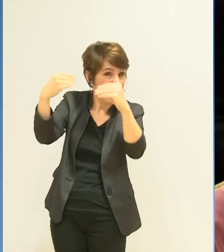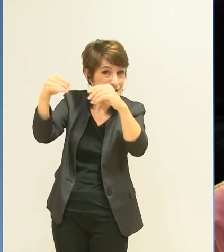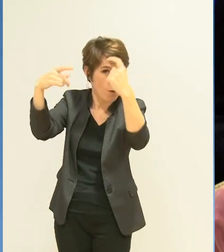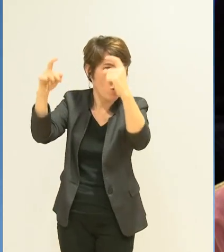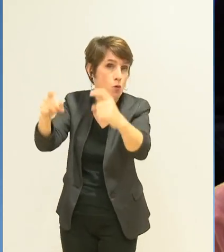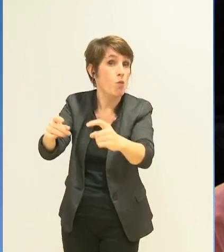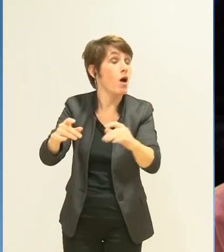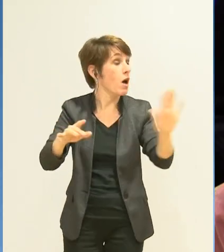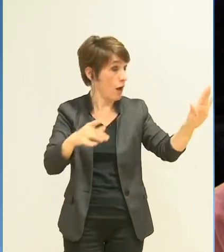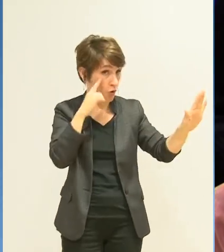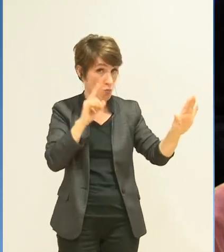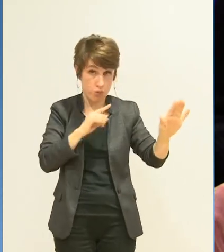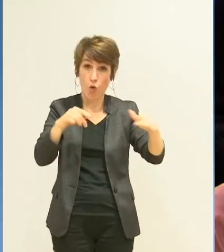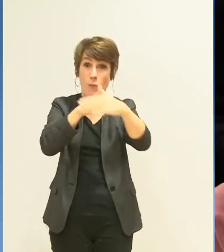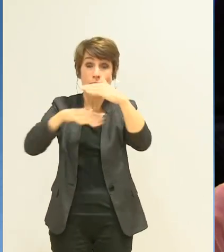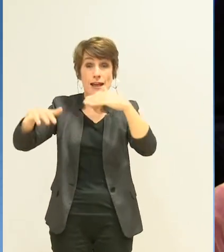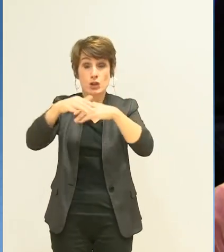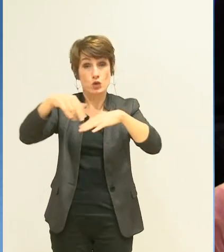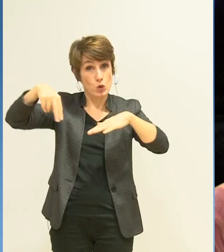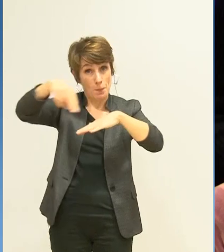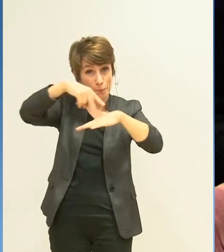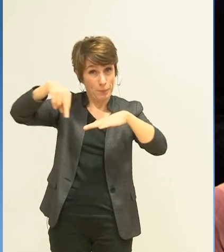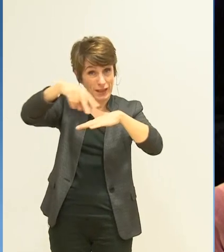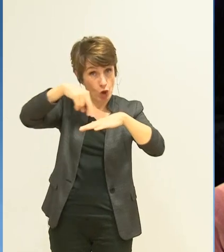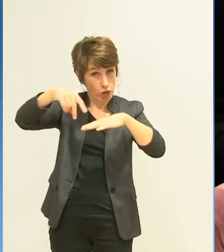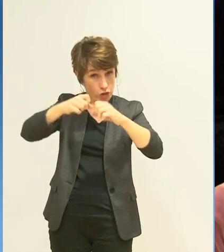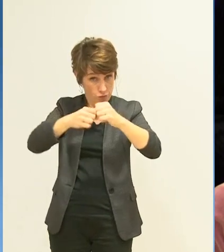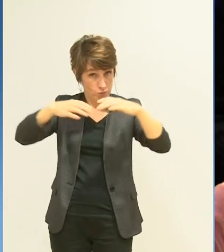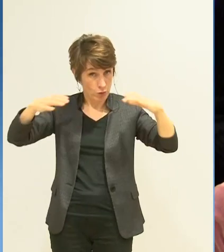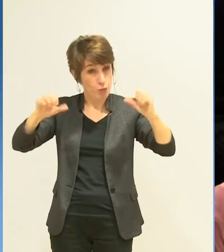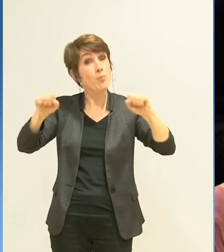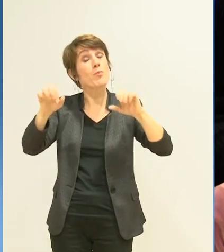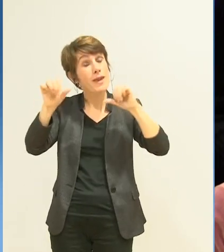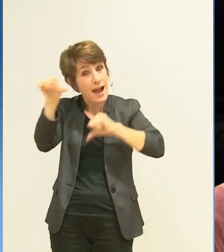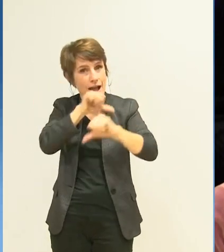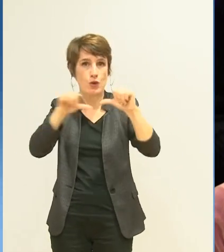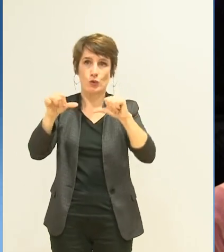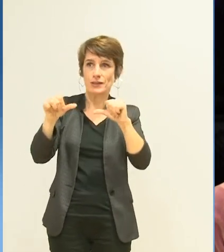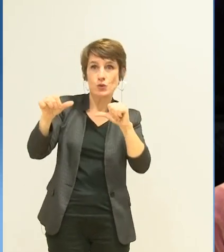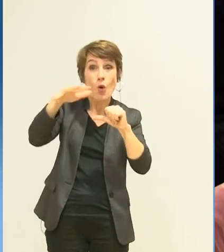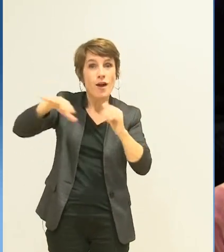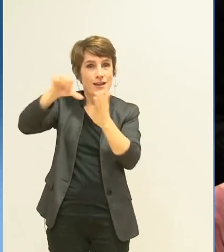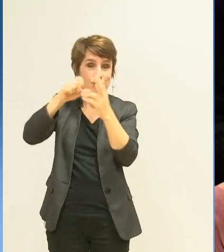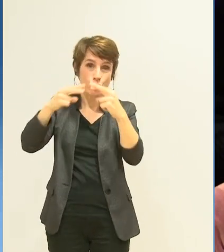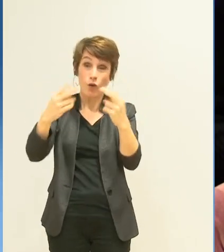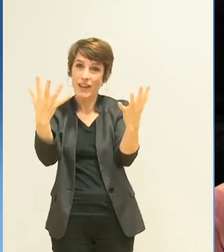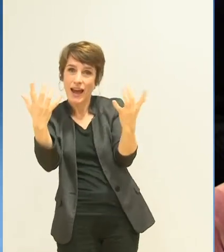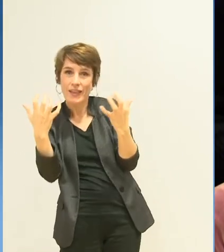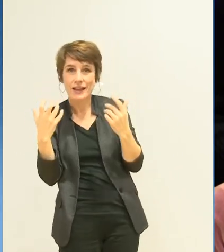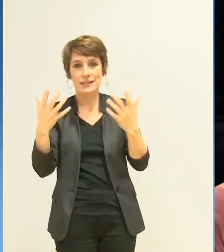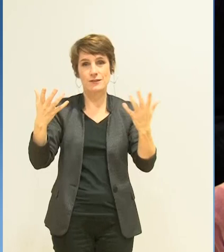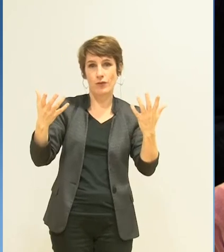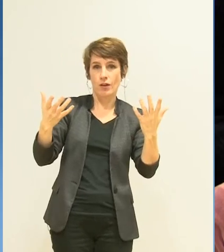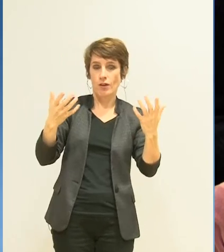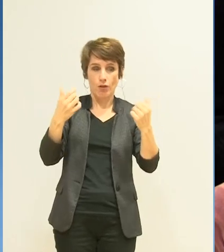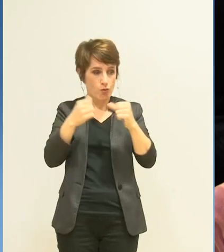à condition que le coeur de ville reste dynamique attractifs avec des possibilités règles de stationnement à proximité de